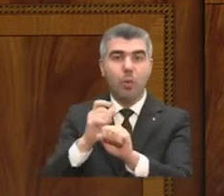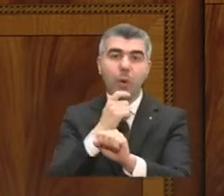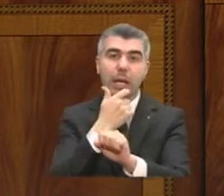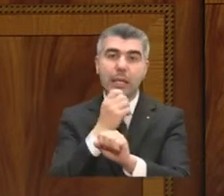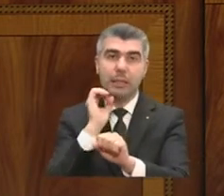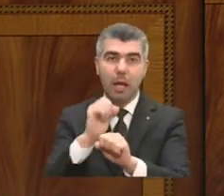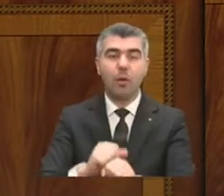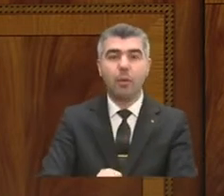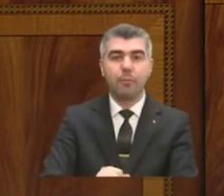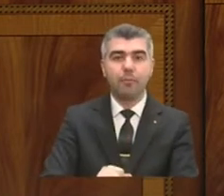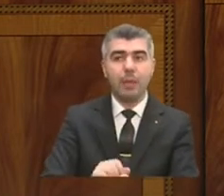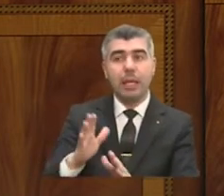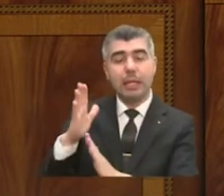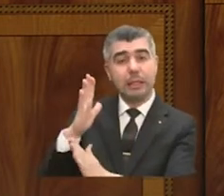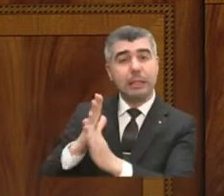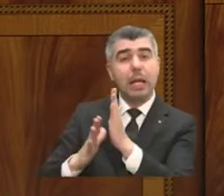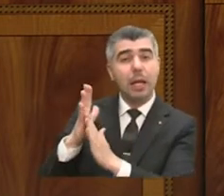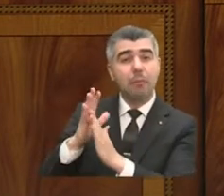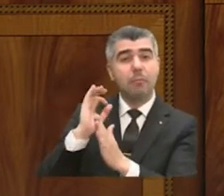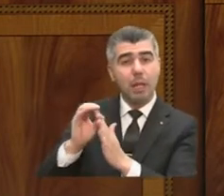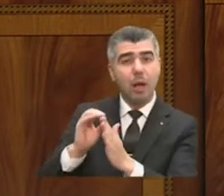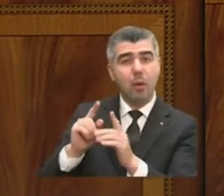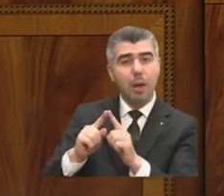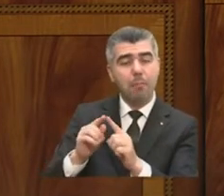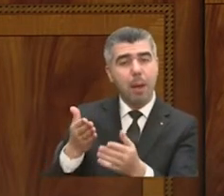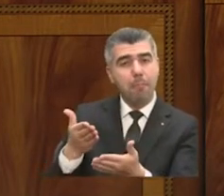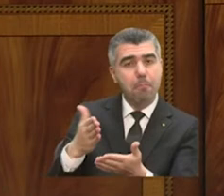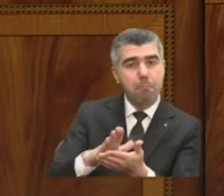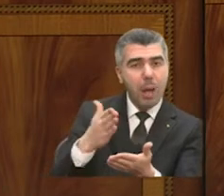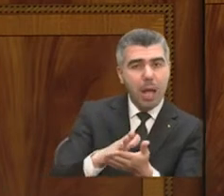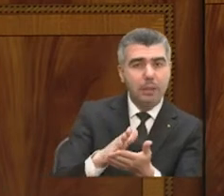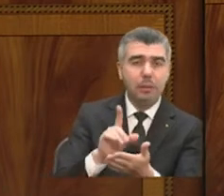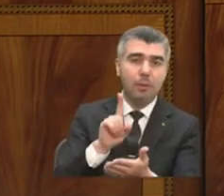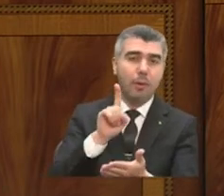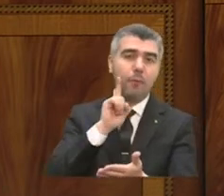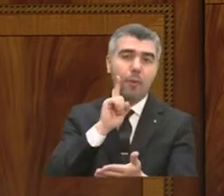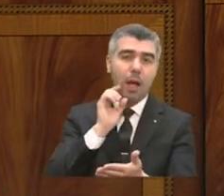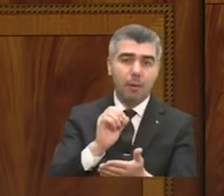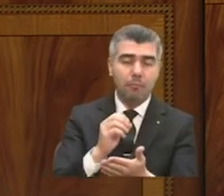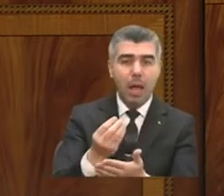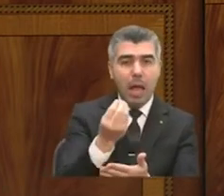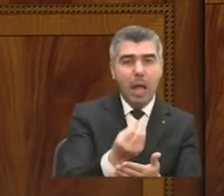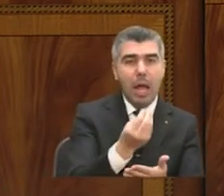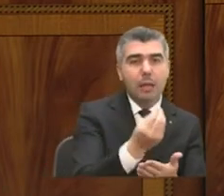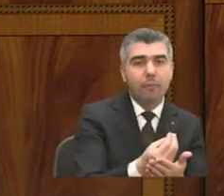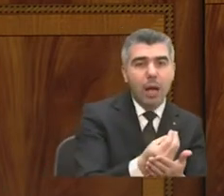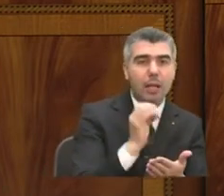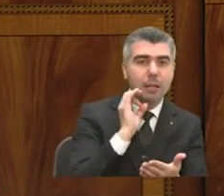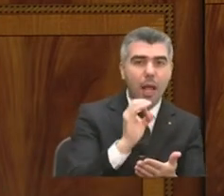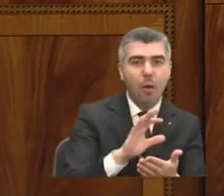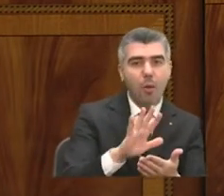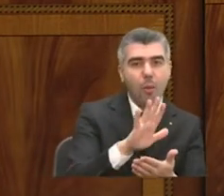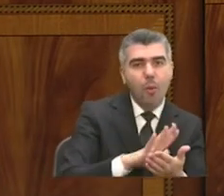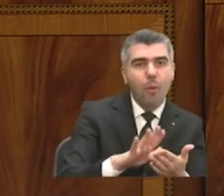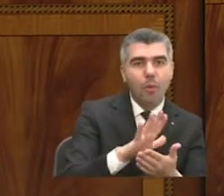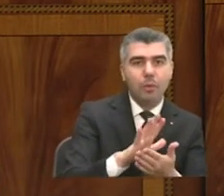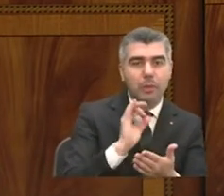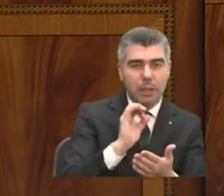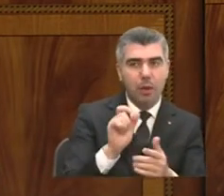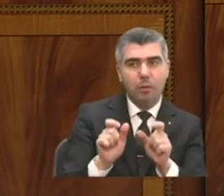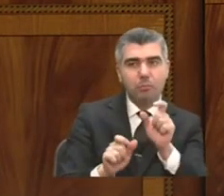participer à la libération et à la liberté de l'Europe contre le